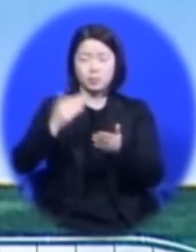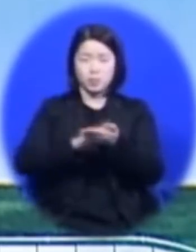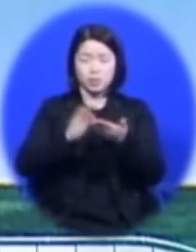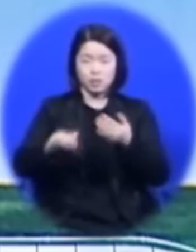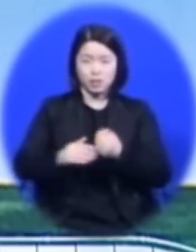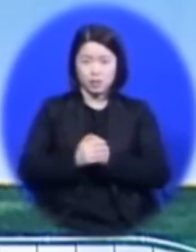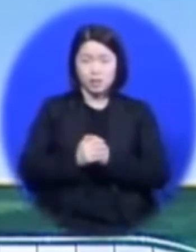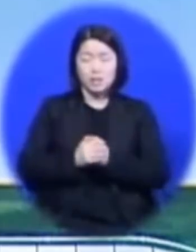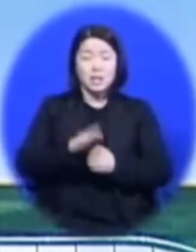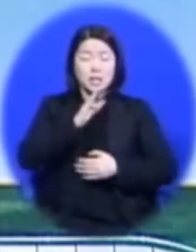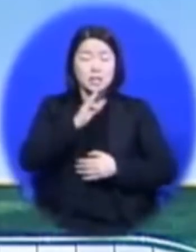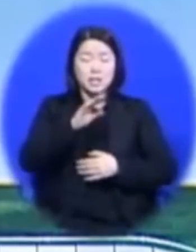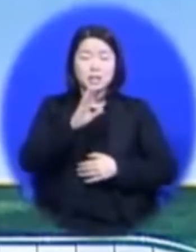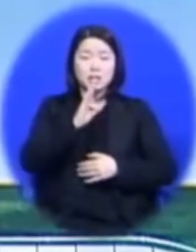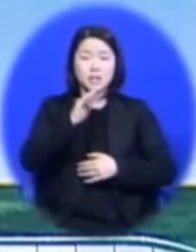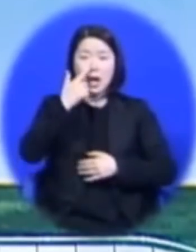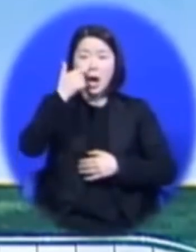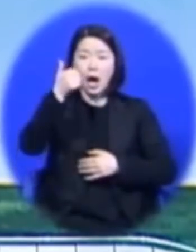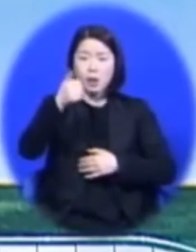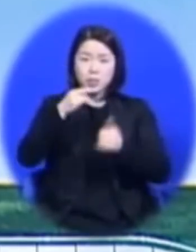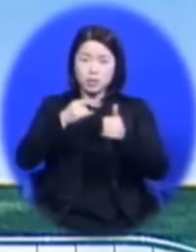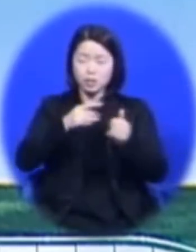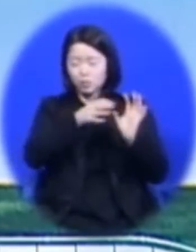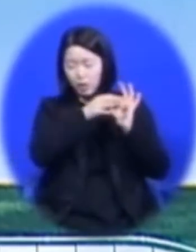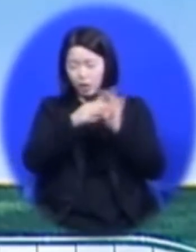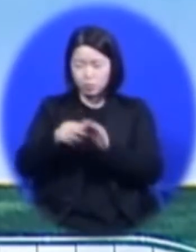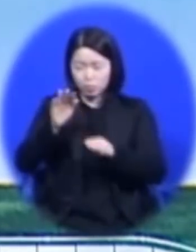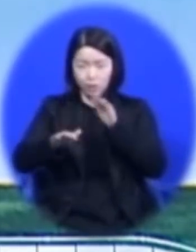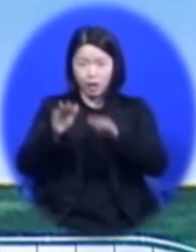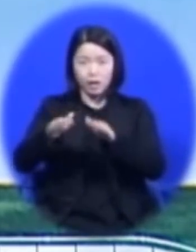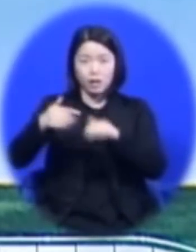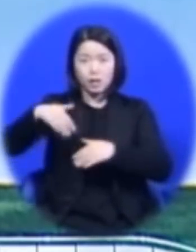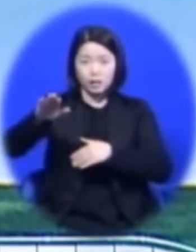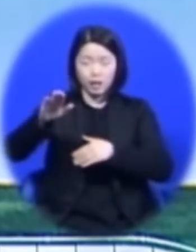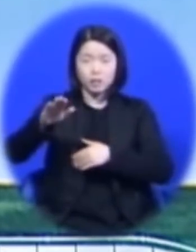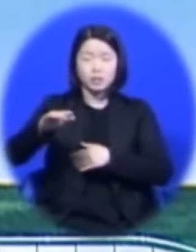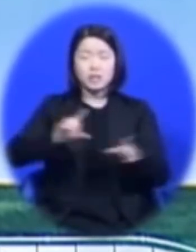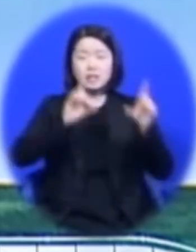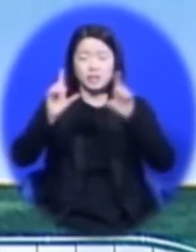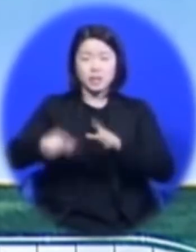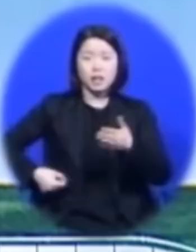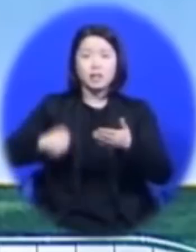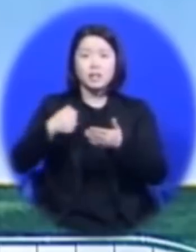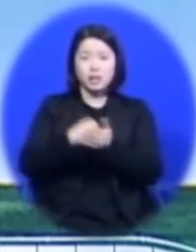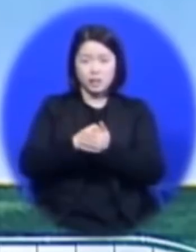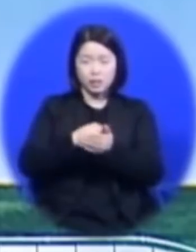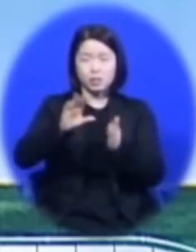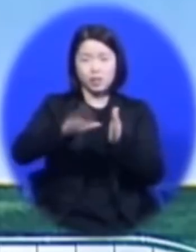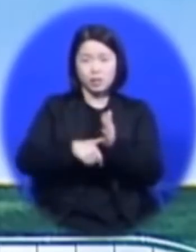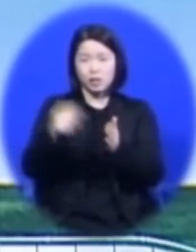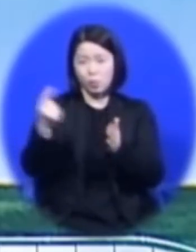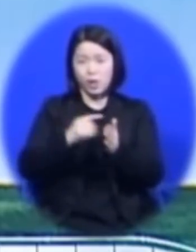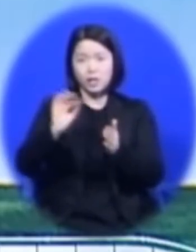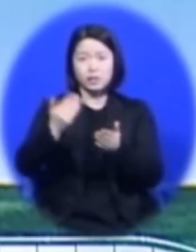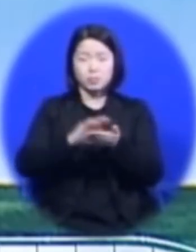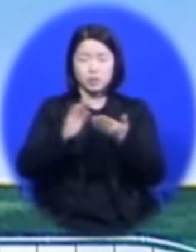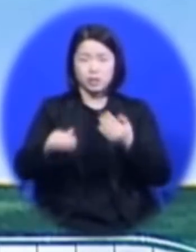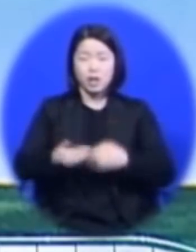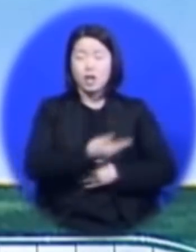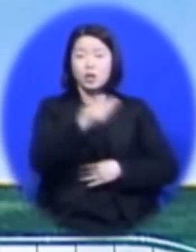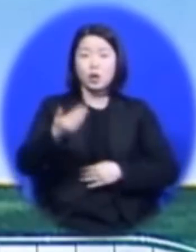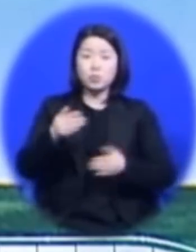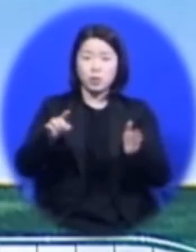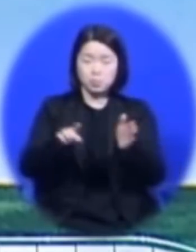이제는 내가 정말 아버지께로 계속해서 나아가는 삶을 내가 살리라 이런 결단할 때가 와야 돼요 여러분의